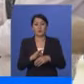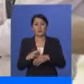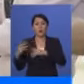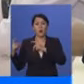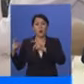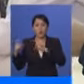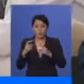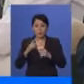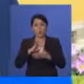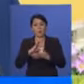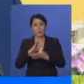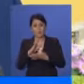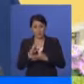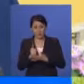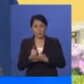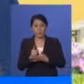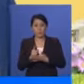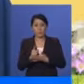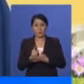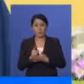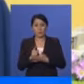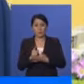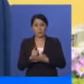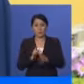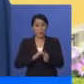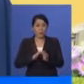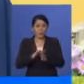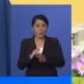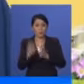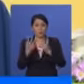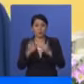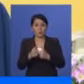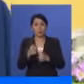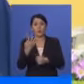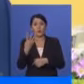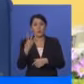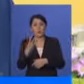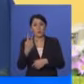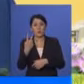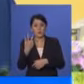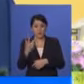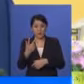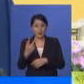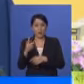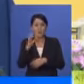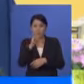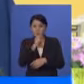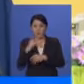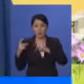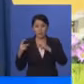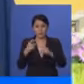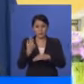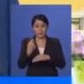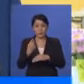Автобуспен де қамтамасыз етілуі биыл толығымен шешіледі. 43 микроавтобус алынды. Сондықтан